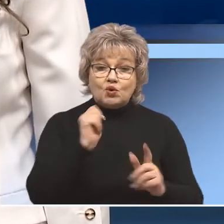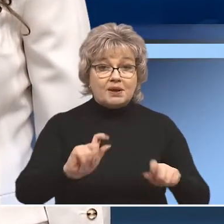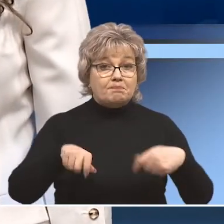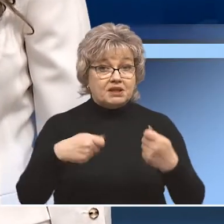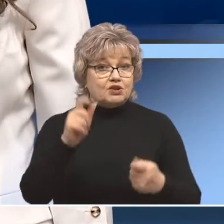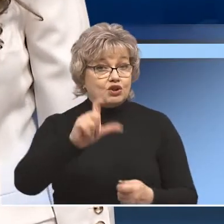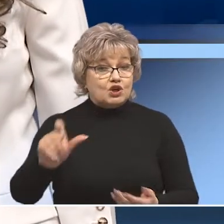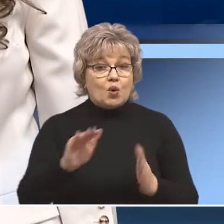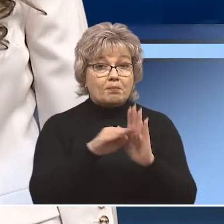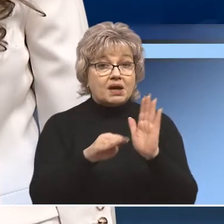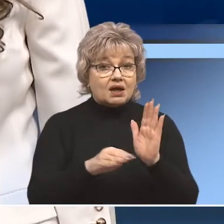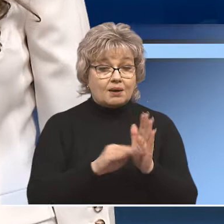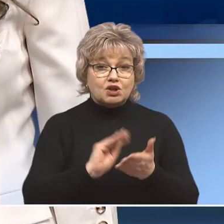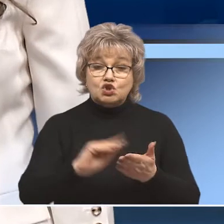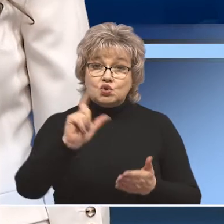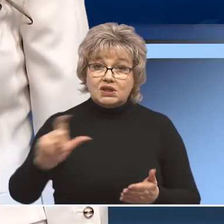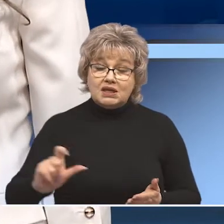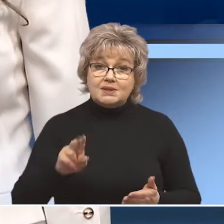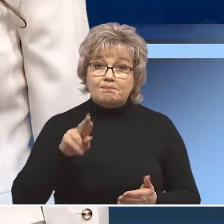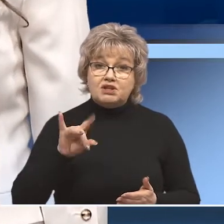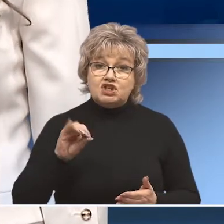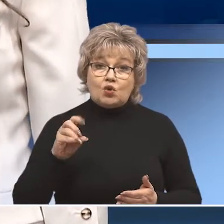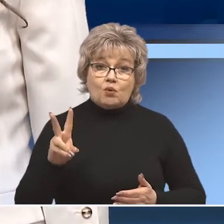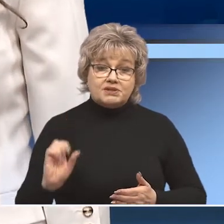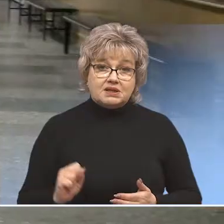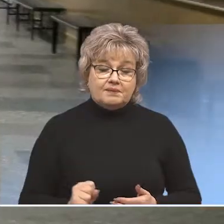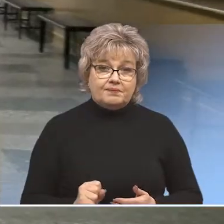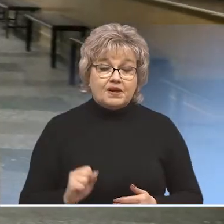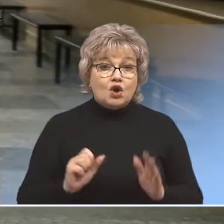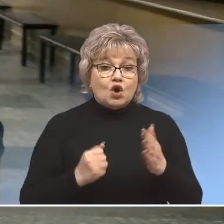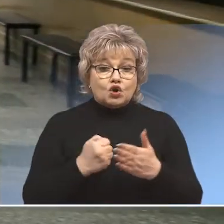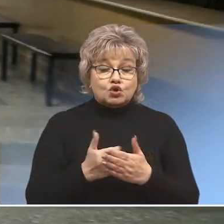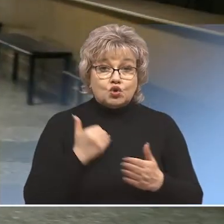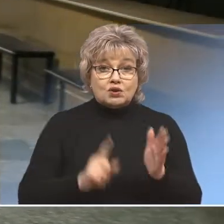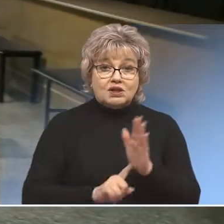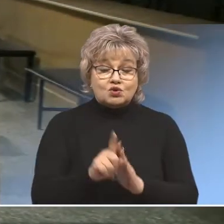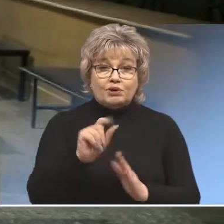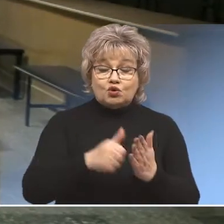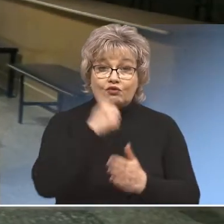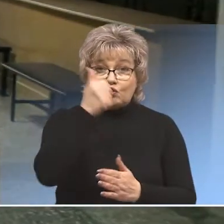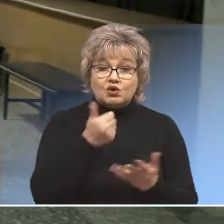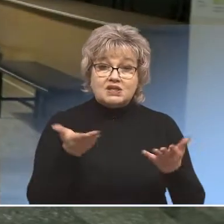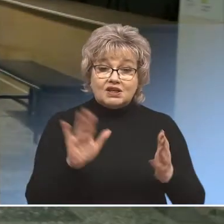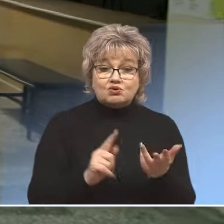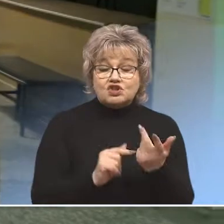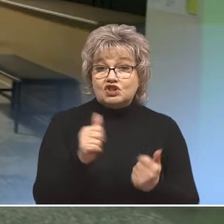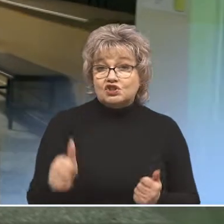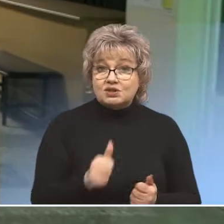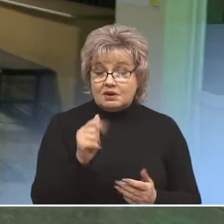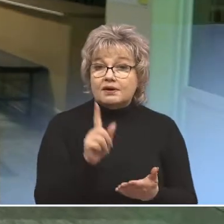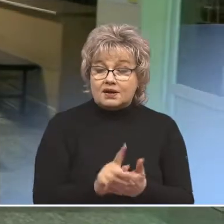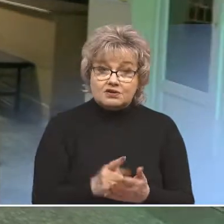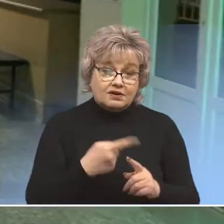годом передают герои программ и журналисты из Песчанокопского. До наступления Нового года остаются считанные часы.